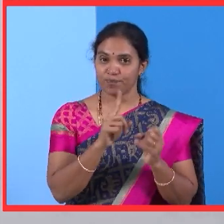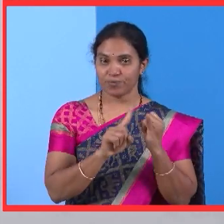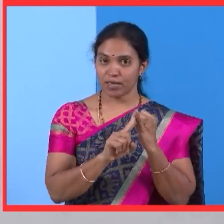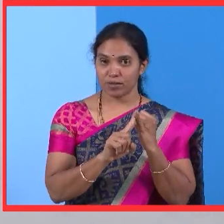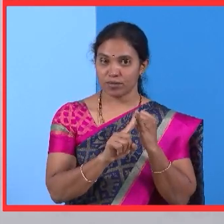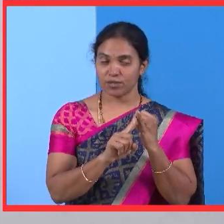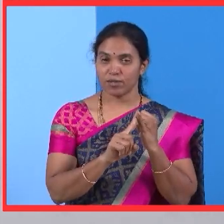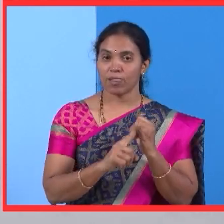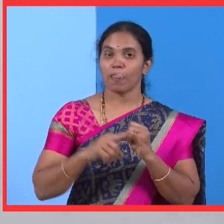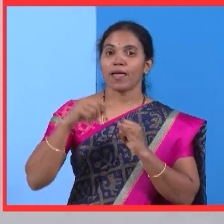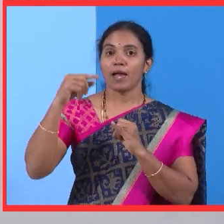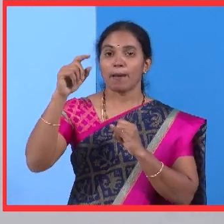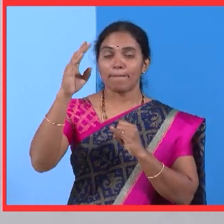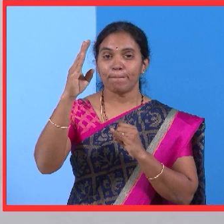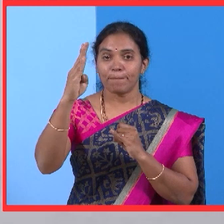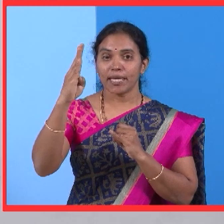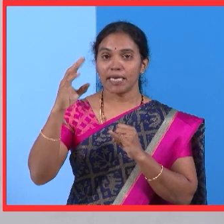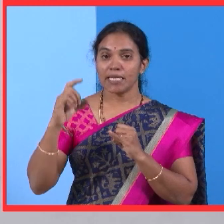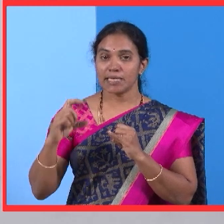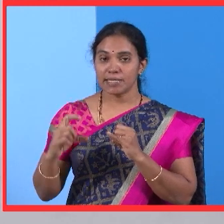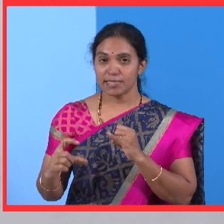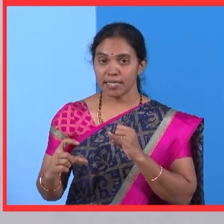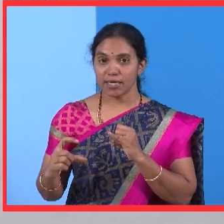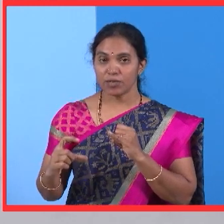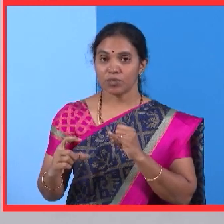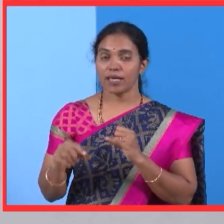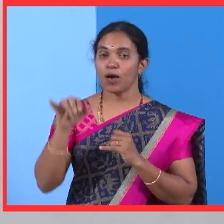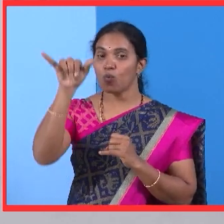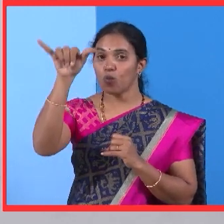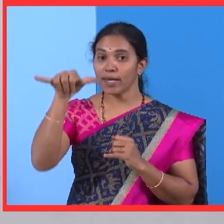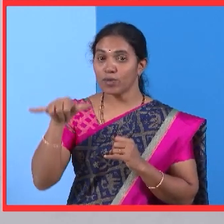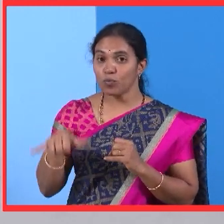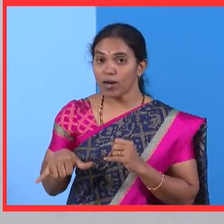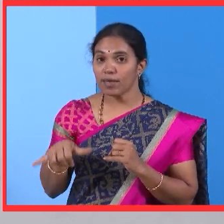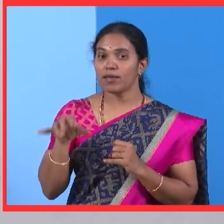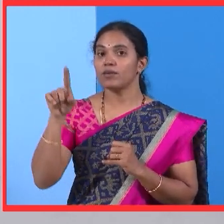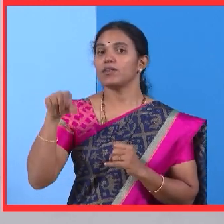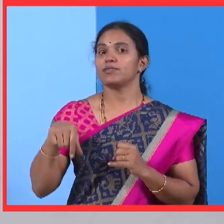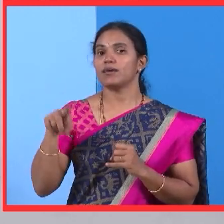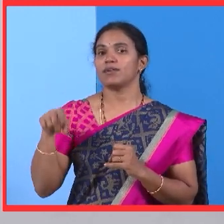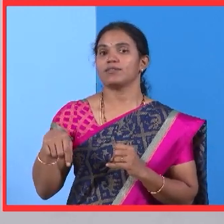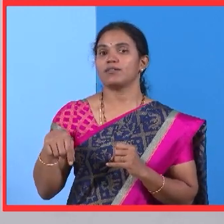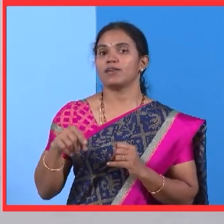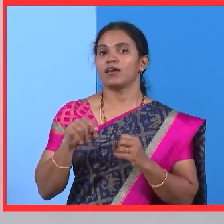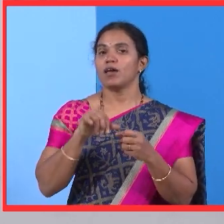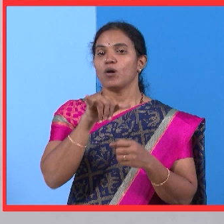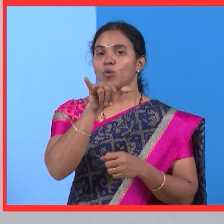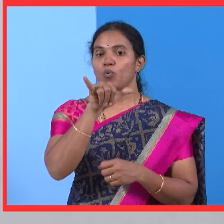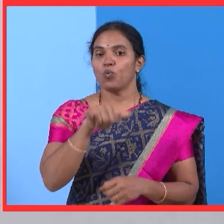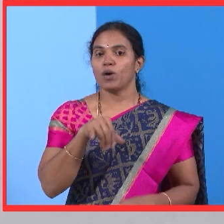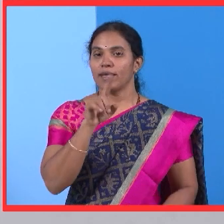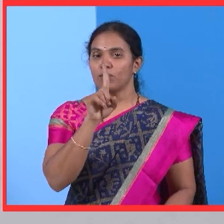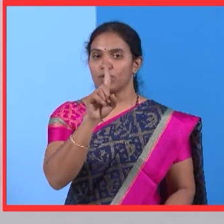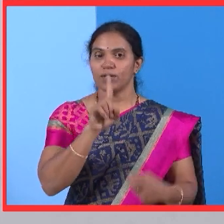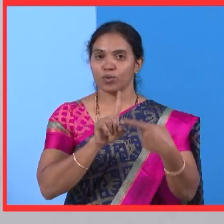பி மற்றும் சி ஆகிய புள்ளிகளின் ஒய்யாய தொலைவுகளின் சராசரி. எக்ஸாய